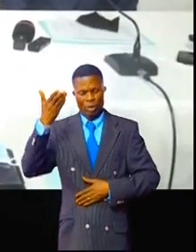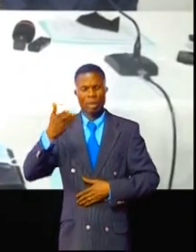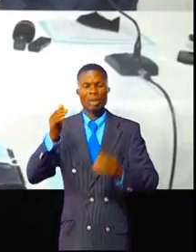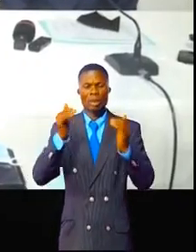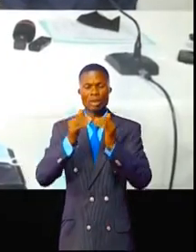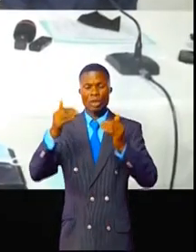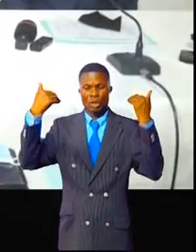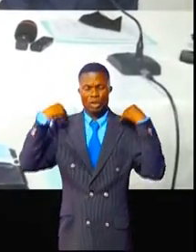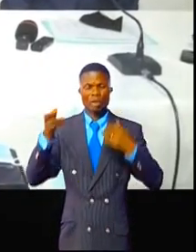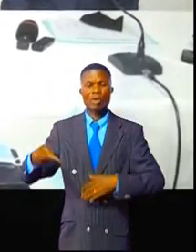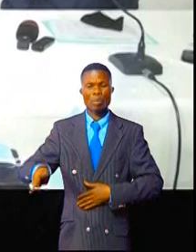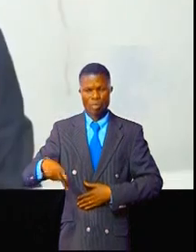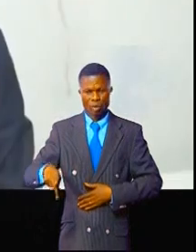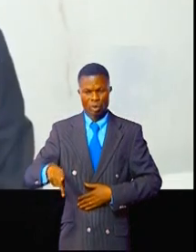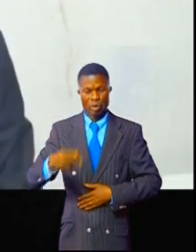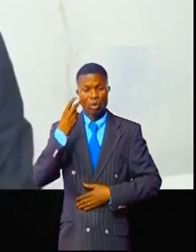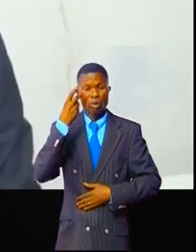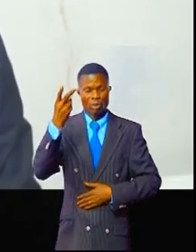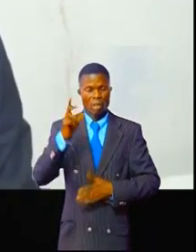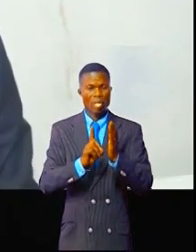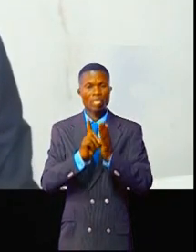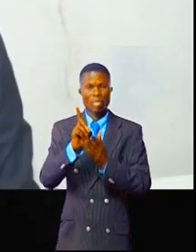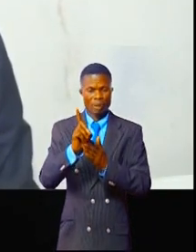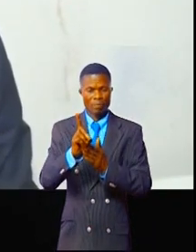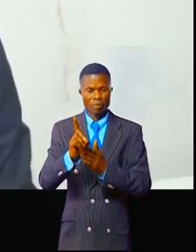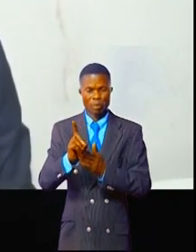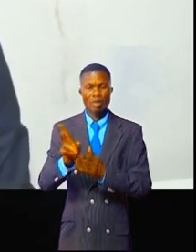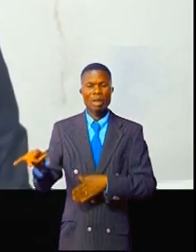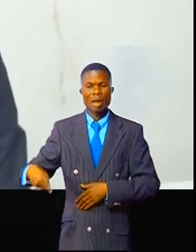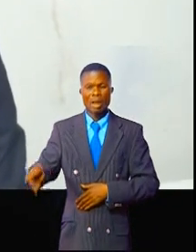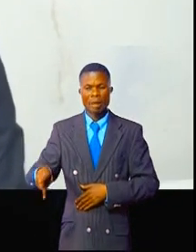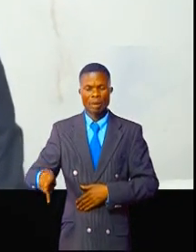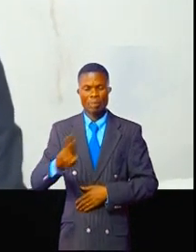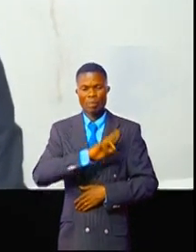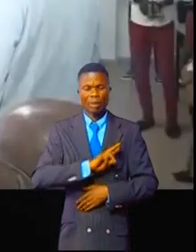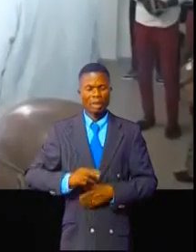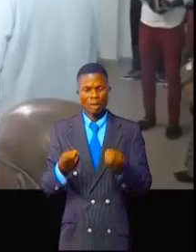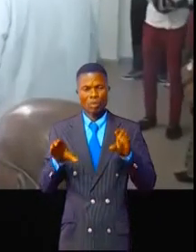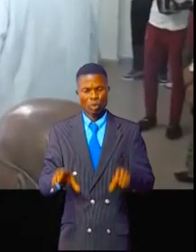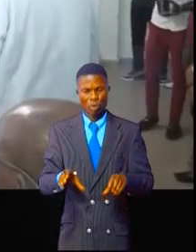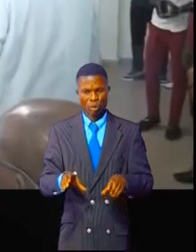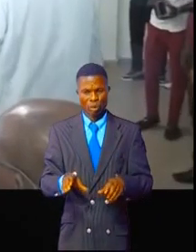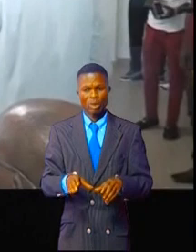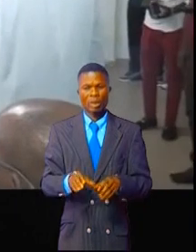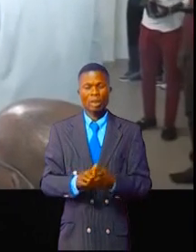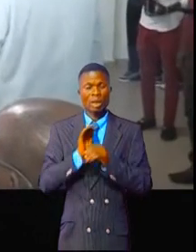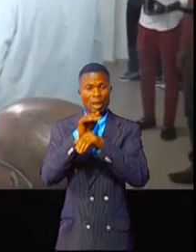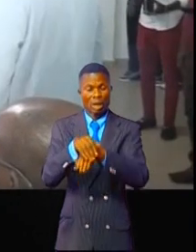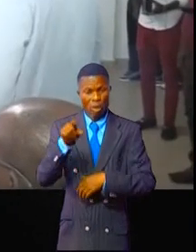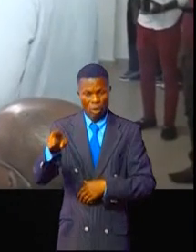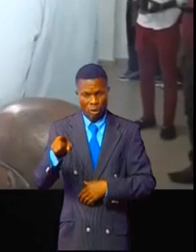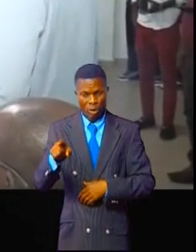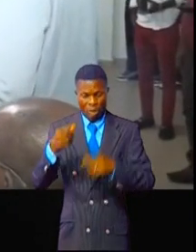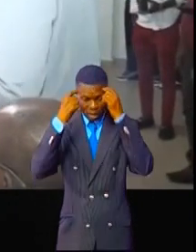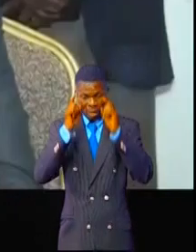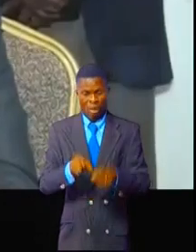l'exécutif provincial dans sa vision de développement de cette partie de la république démocratique du congo cependant son engagement comme sa